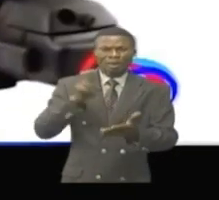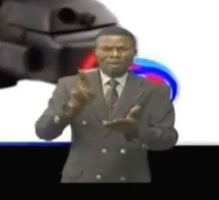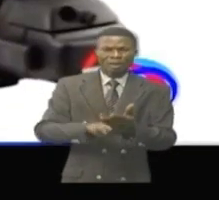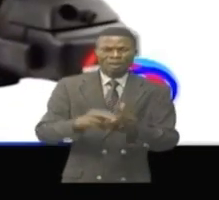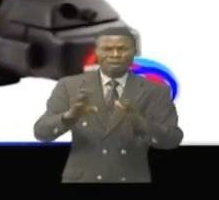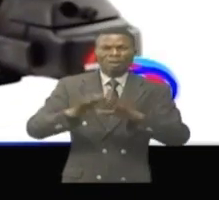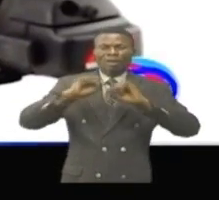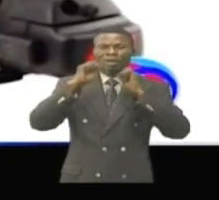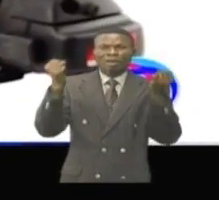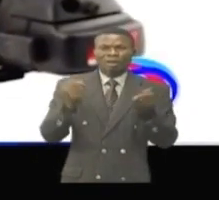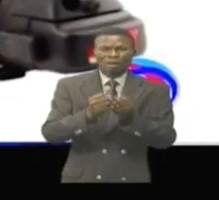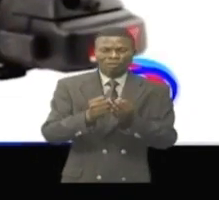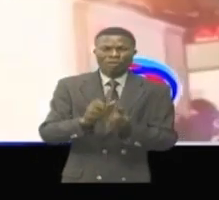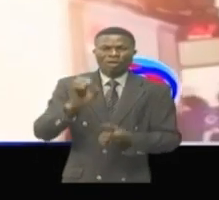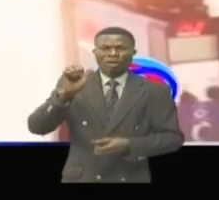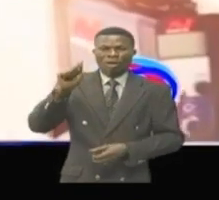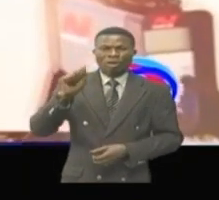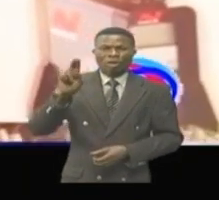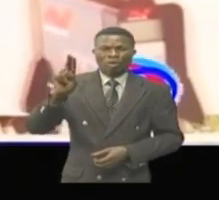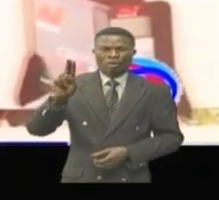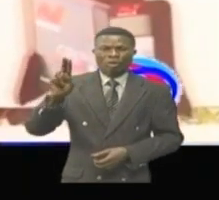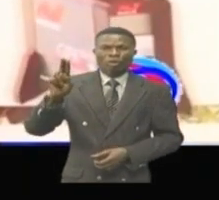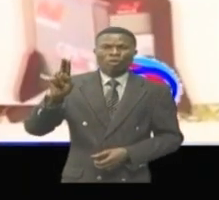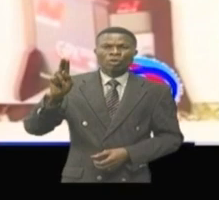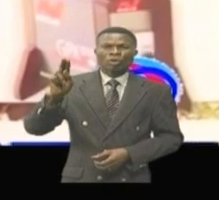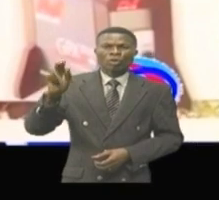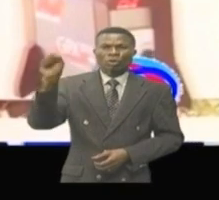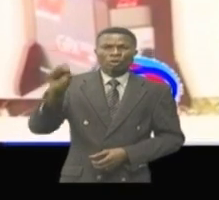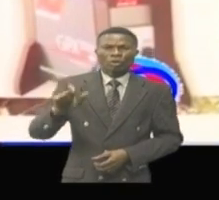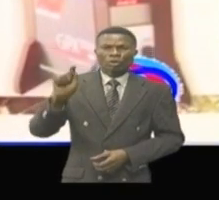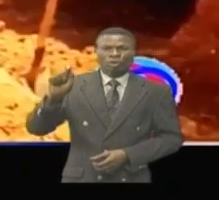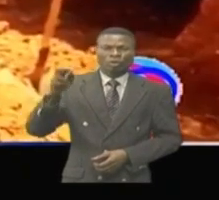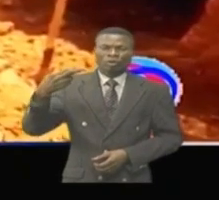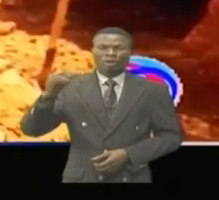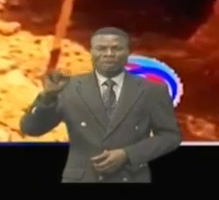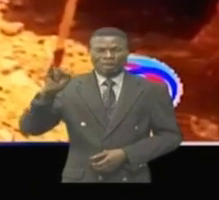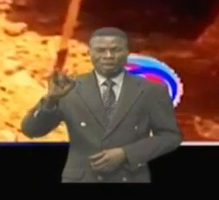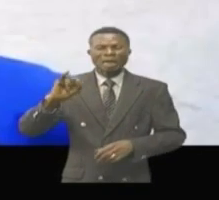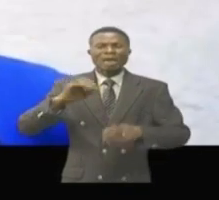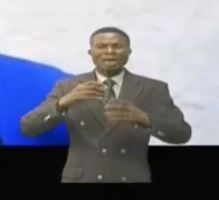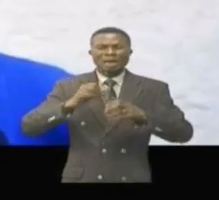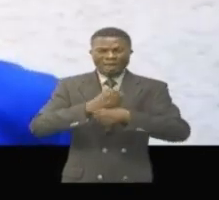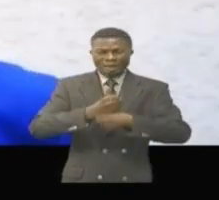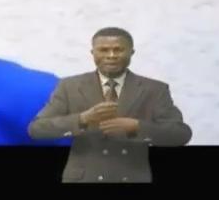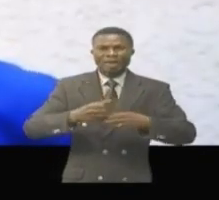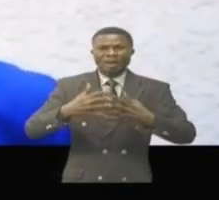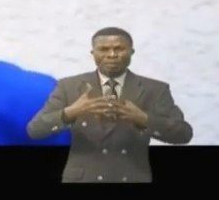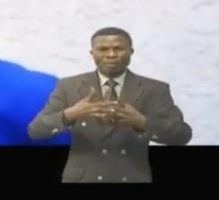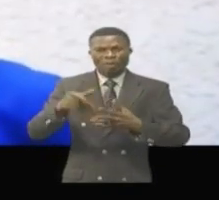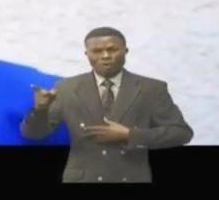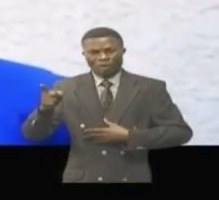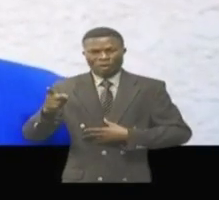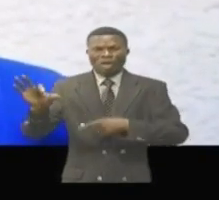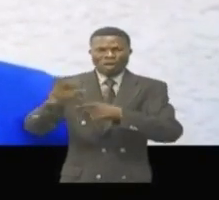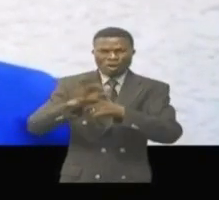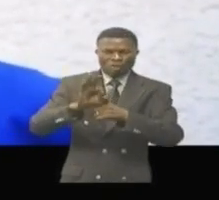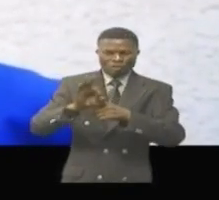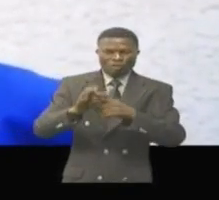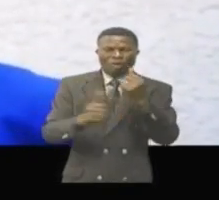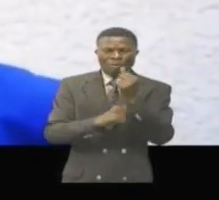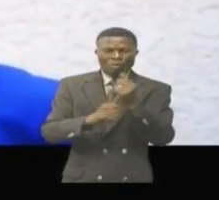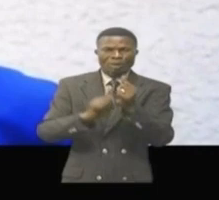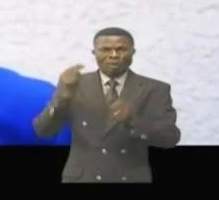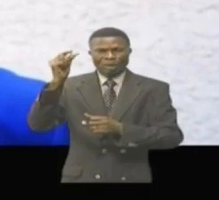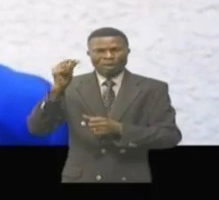société australienne qui fabrique les détecteurs d'or. Sur base de ça, ils ont pensé à ça pour venir former les coopératives minières du